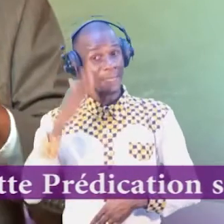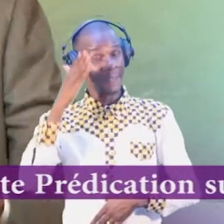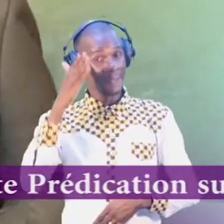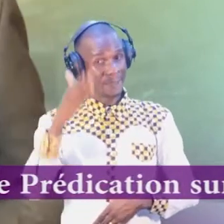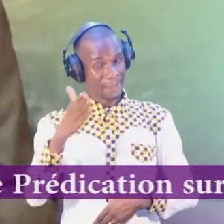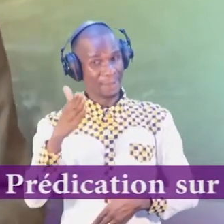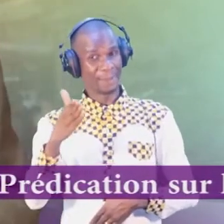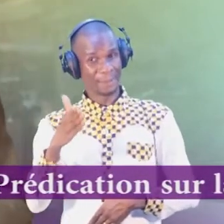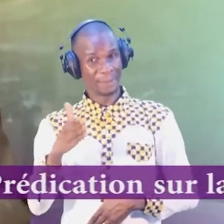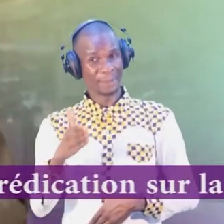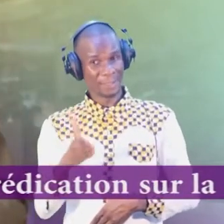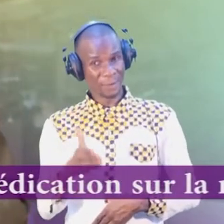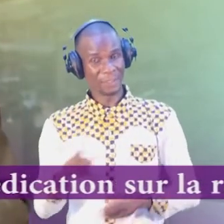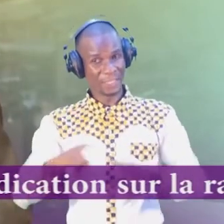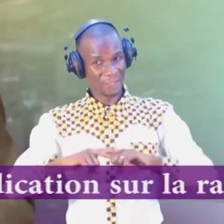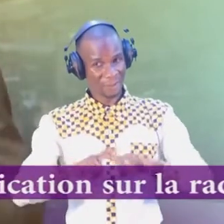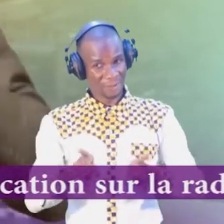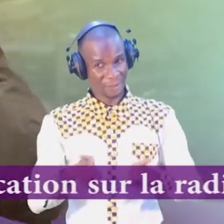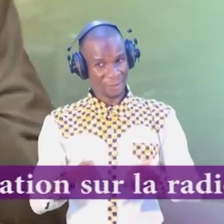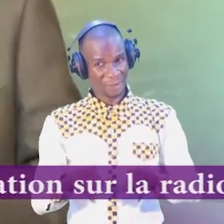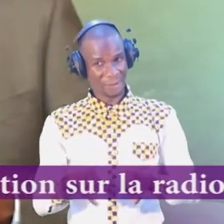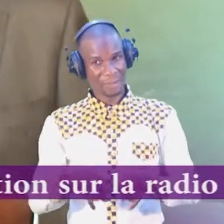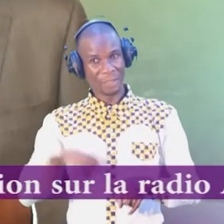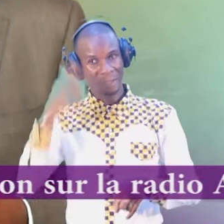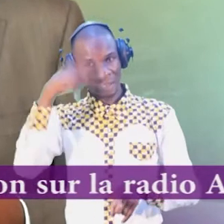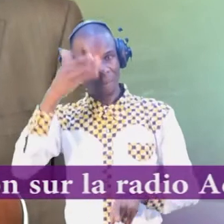okomona mbala moko ke okolinga baboti ya mwana wana.